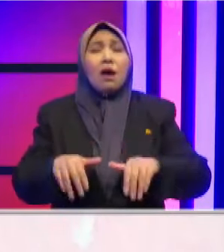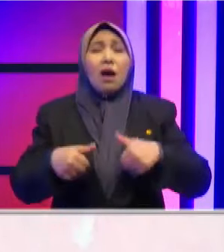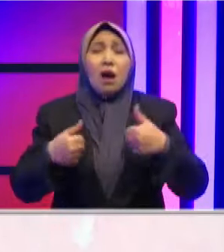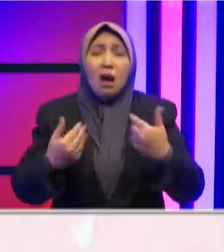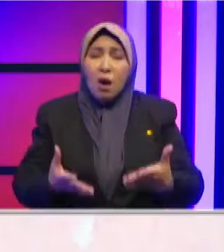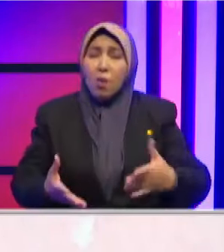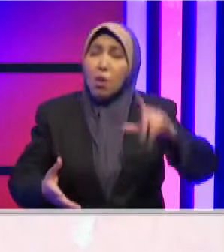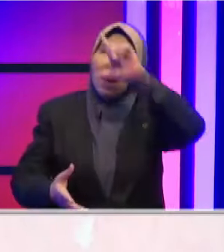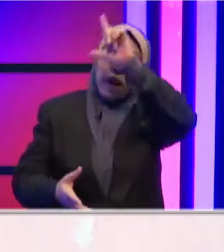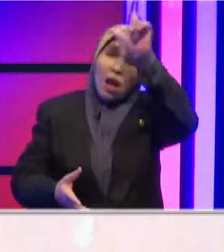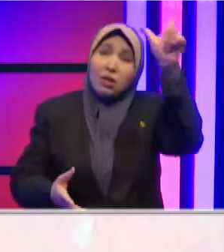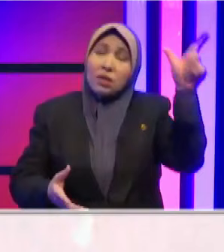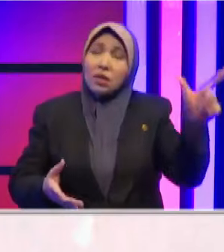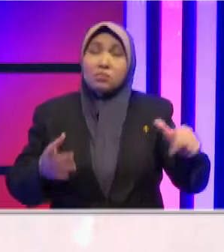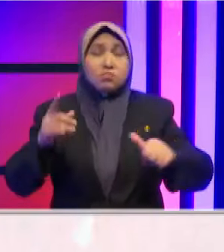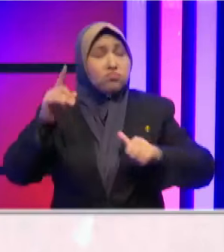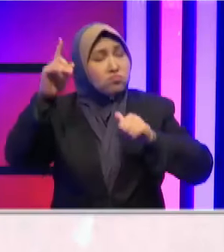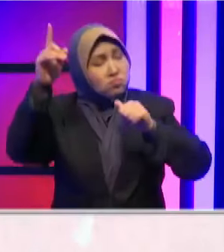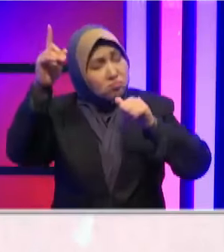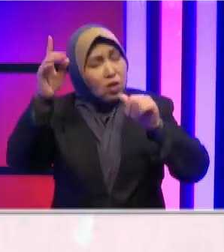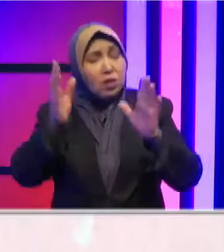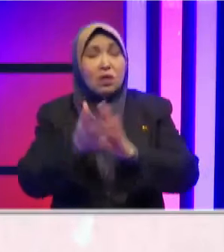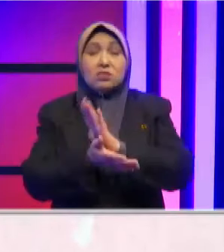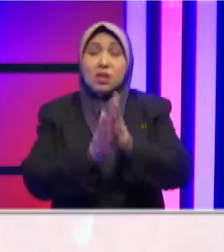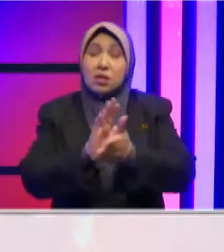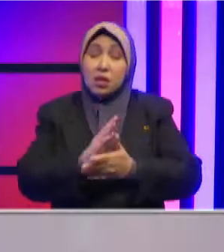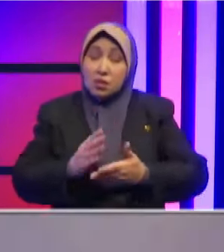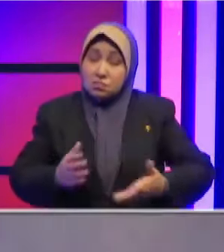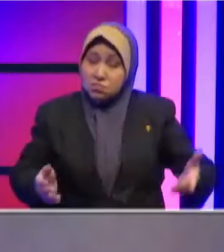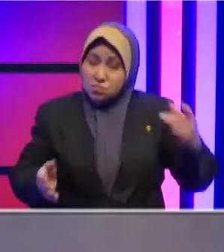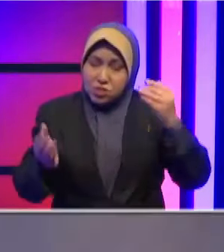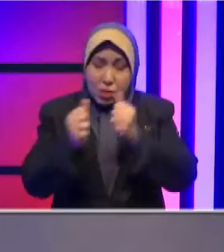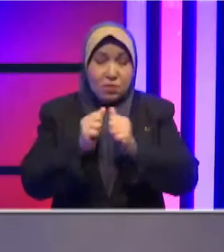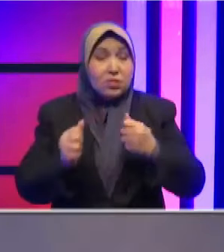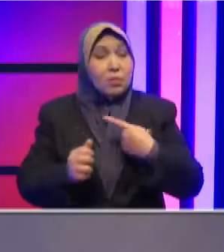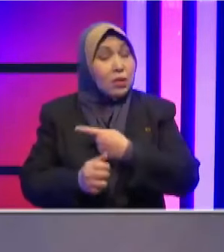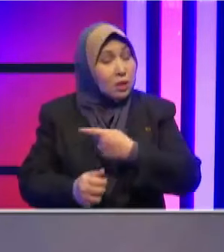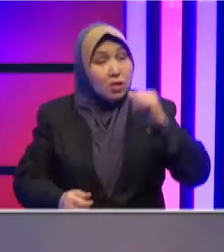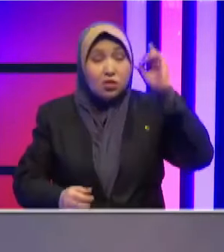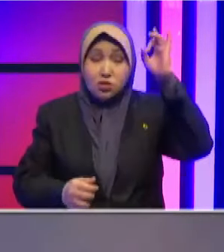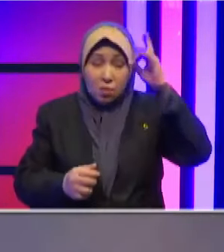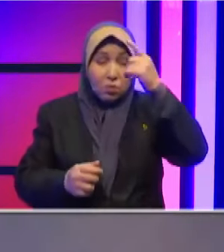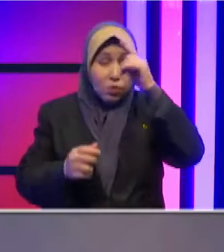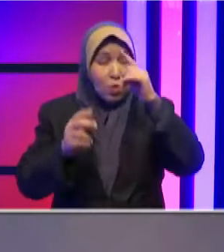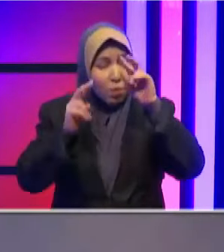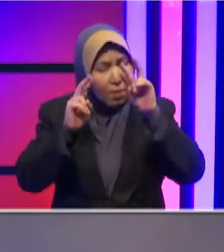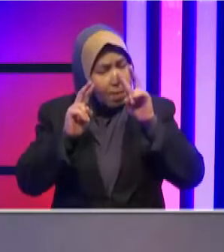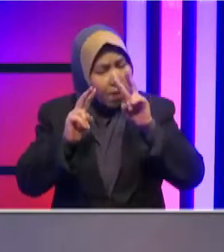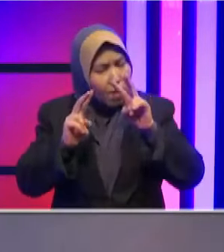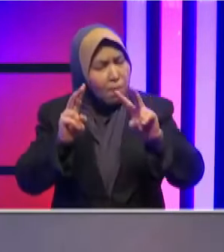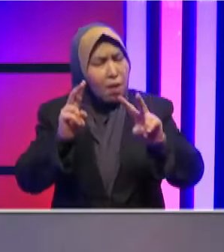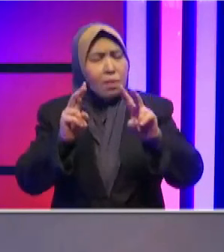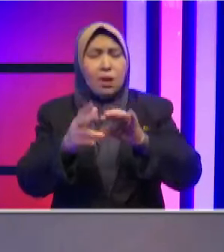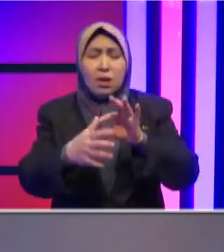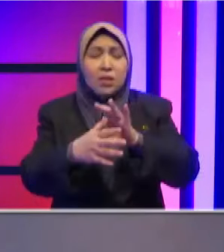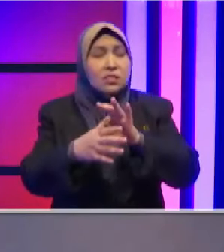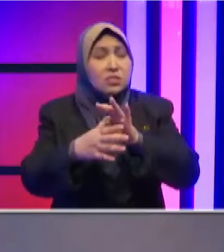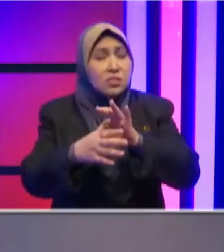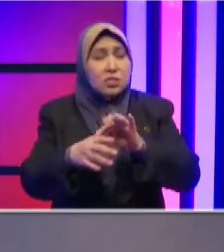langit di sana Jadi Samalah kita Insyaallah untuk menghayati isi kandungan Alquran